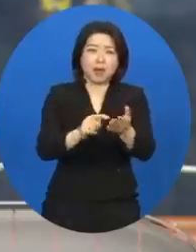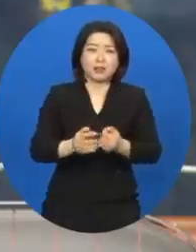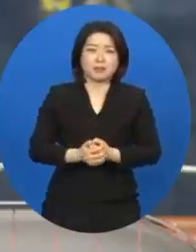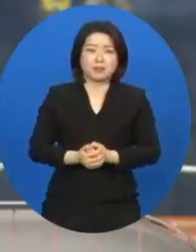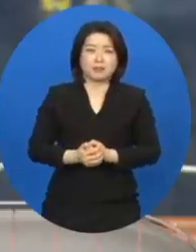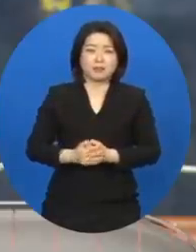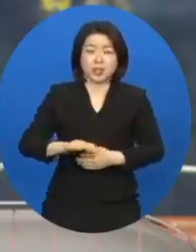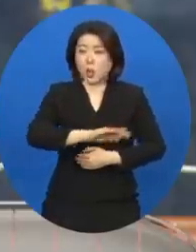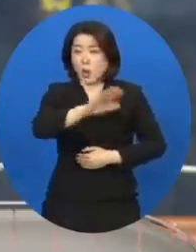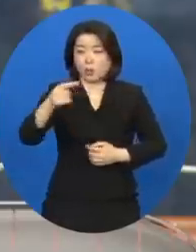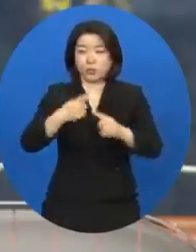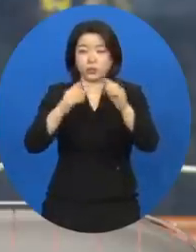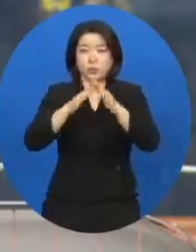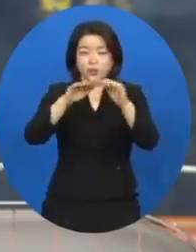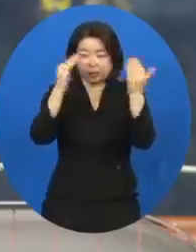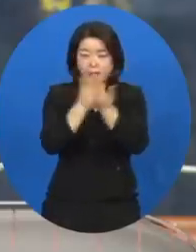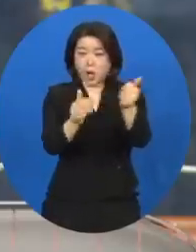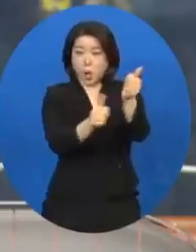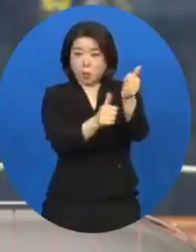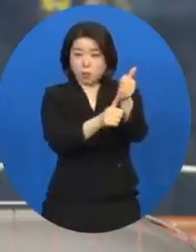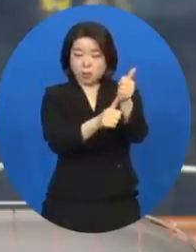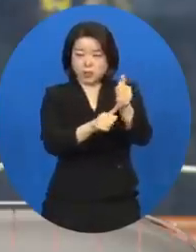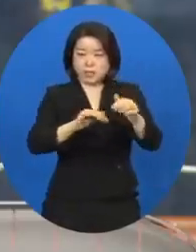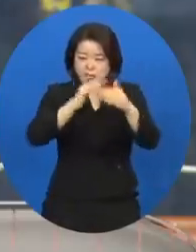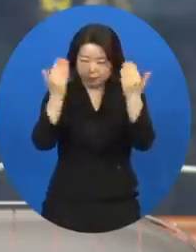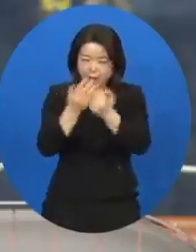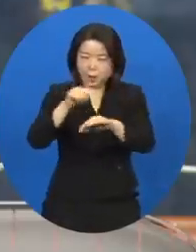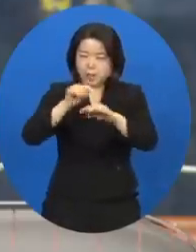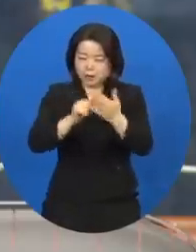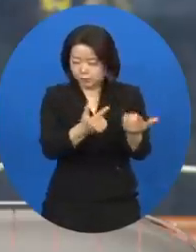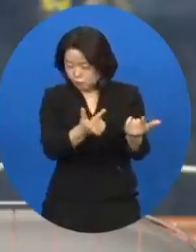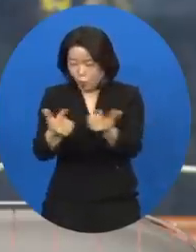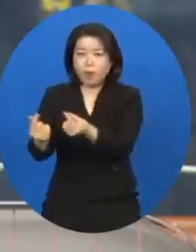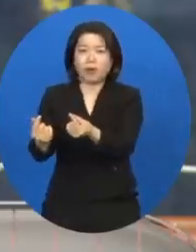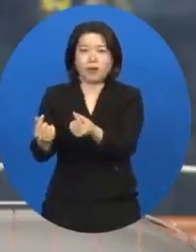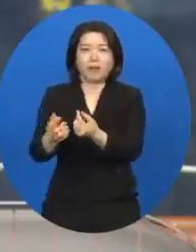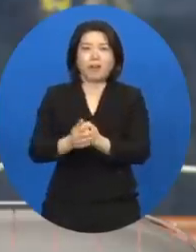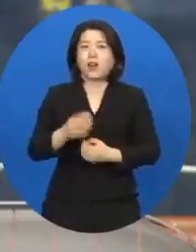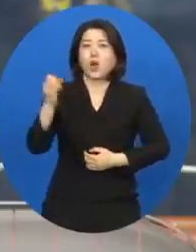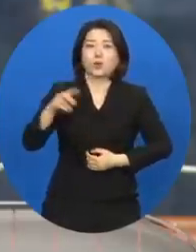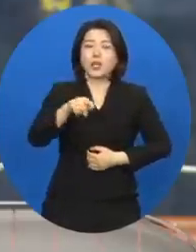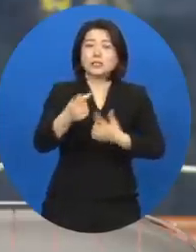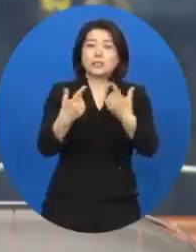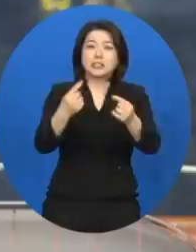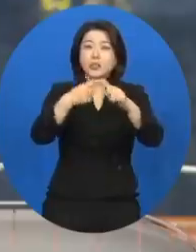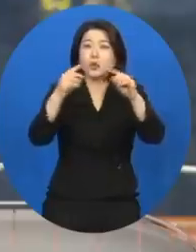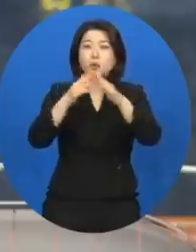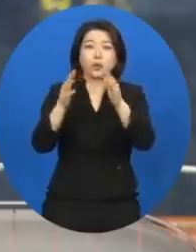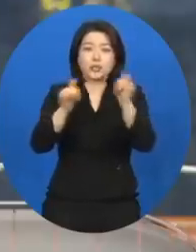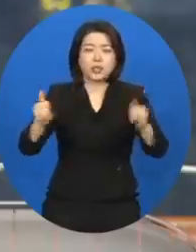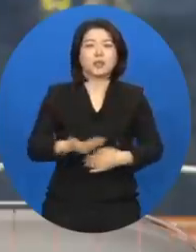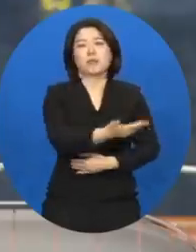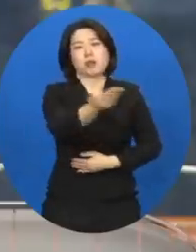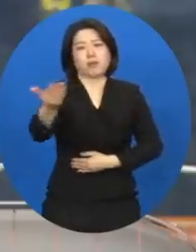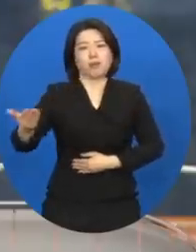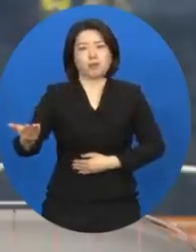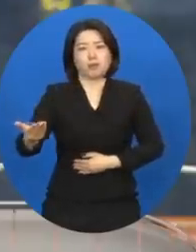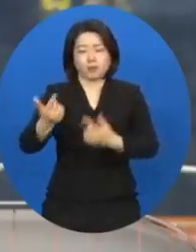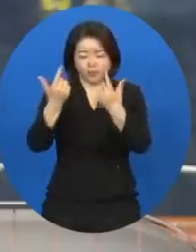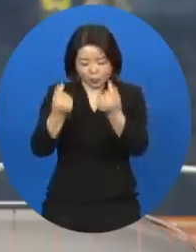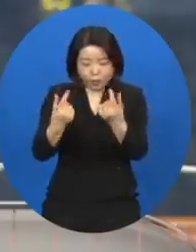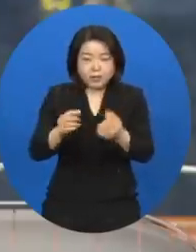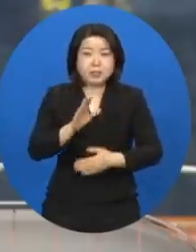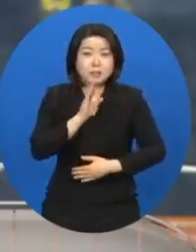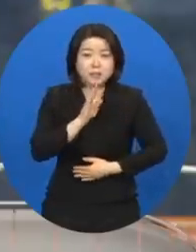교회 부목사님들이 또 한결같이 그런 중심이세요. 그리고 그런 교인들이 지금, 여러분들이 그런